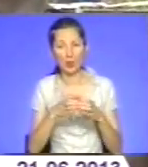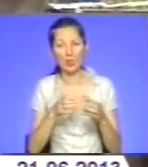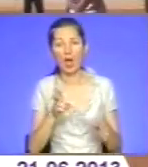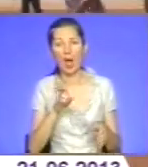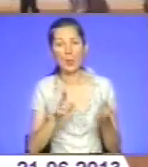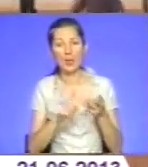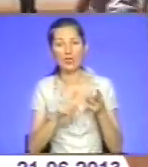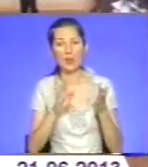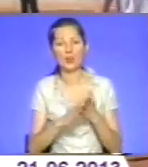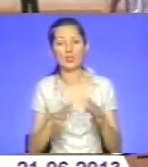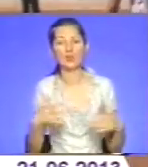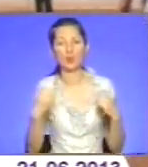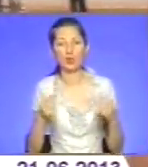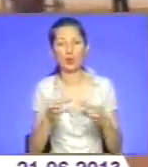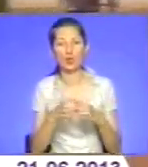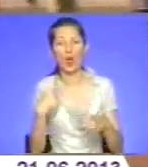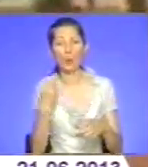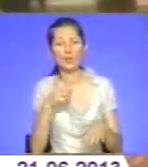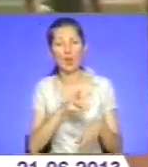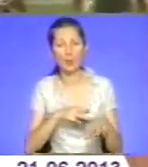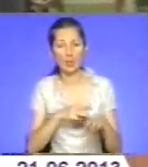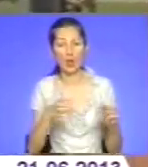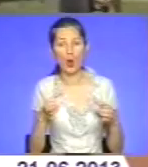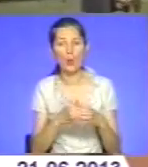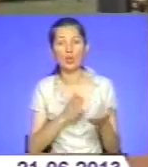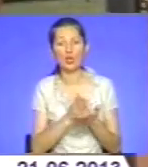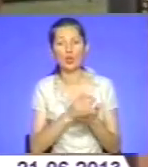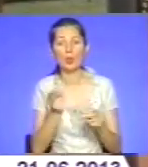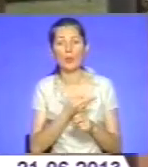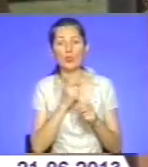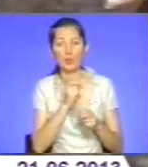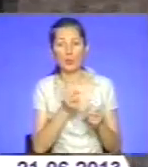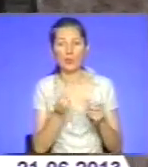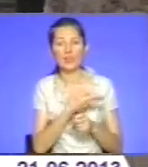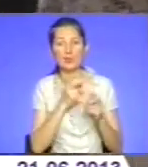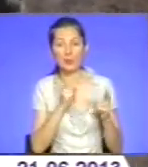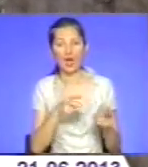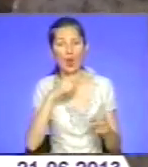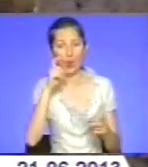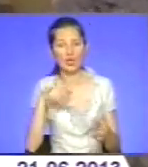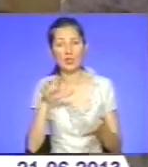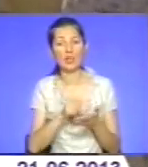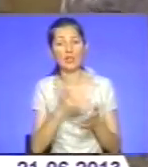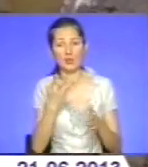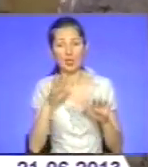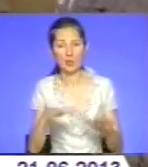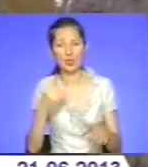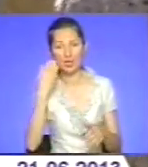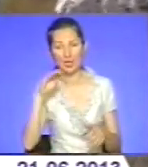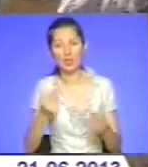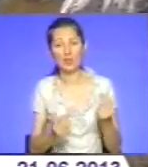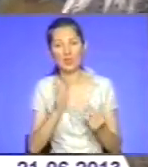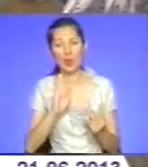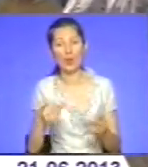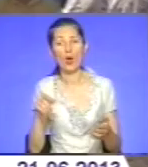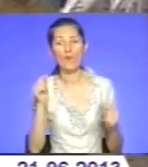колективу обласної міліції. Команда Служби безпеки України посіла четверте місце. Кращим гравцем змагань було визнано Юрія Білоус.